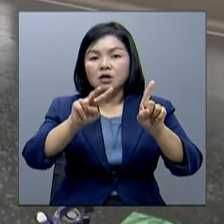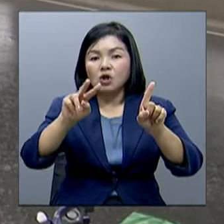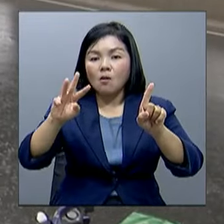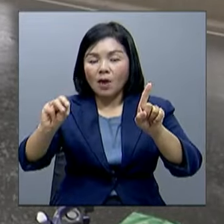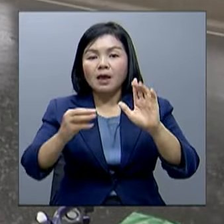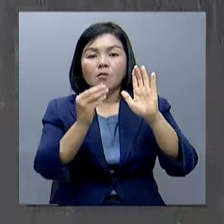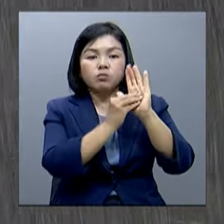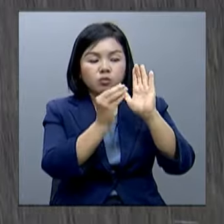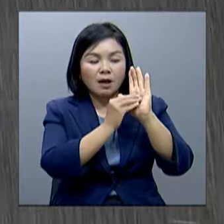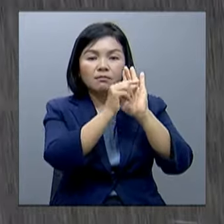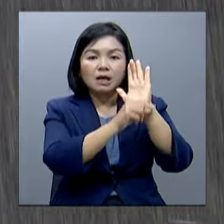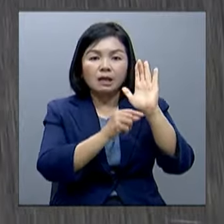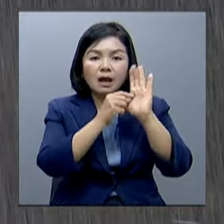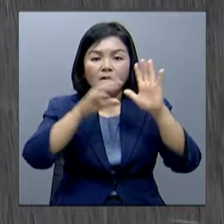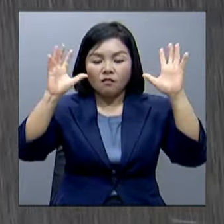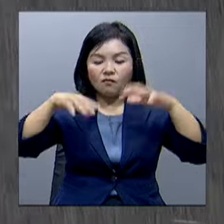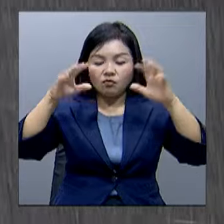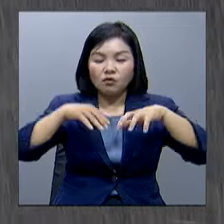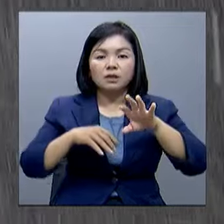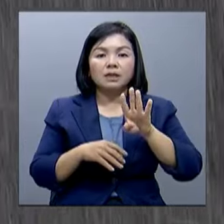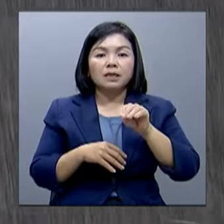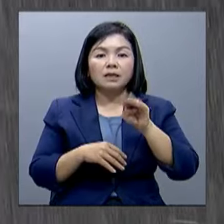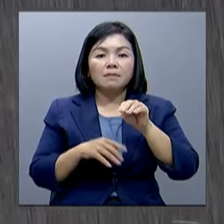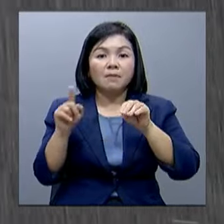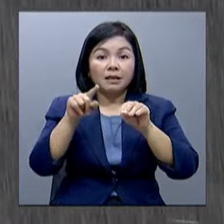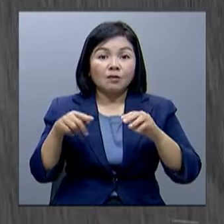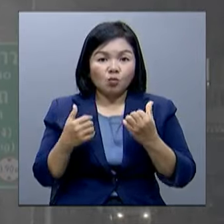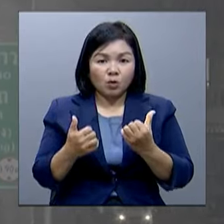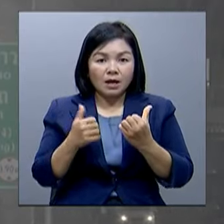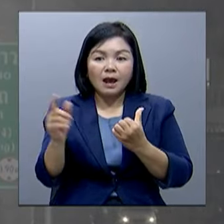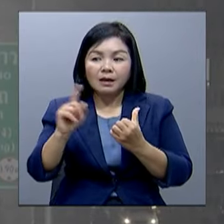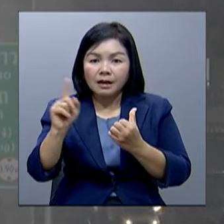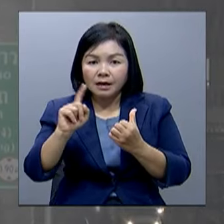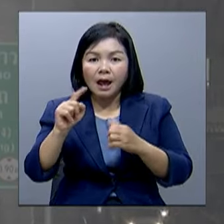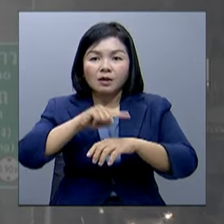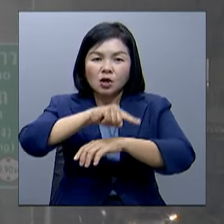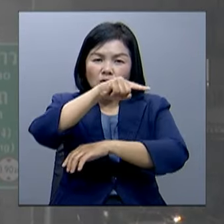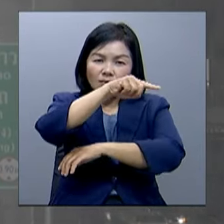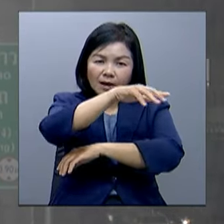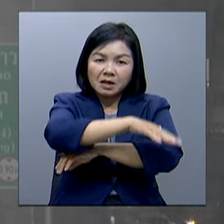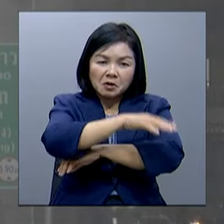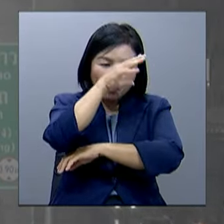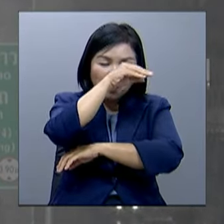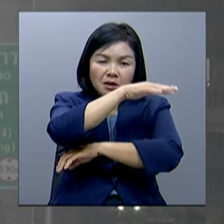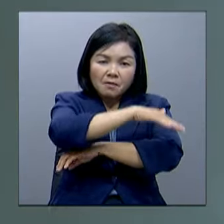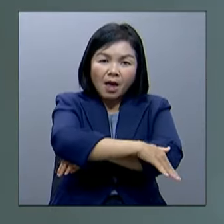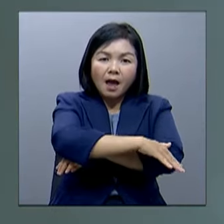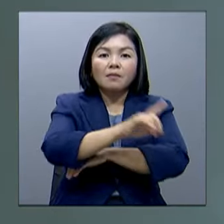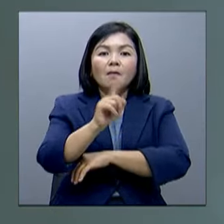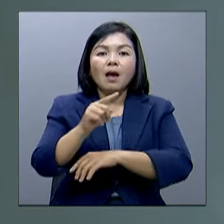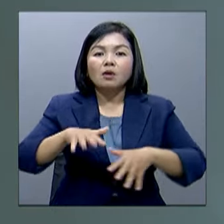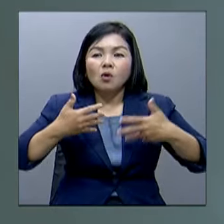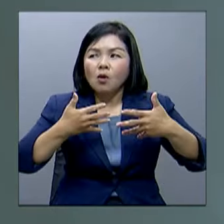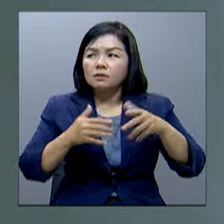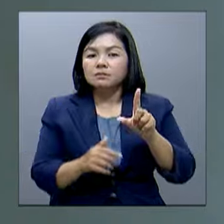และปริมนทน จะมีฝนตก 140 ของพื้นที่ในวันนี้ส่นมากจะตกในชวงบ่ายถึงคำ อุณหภูมิจะอยู่ระหวง 27-